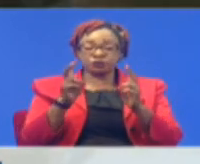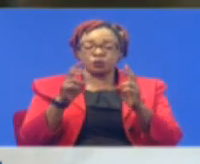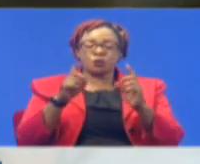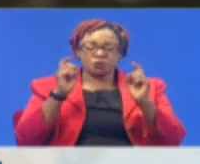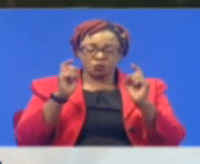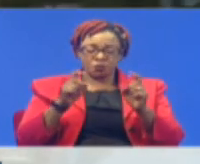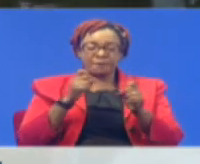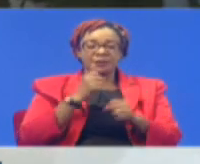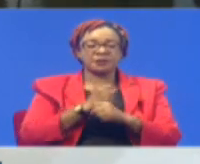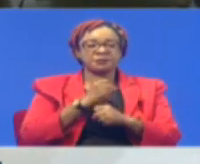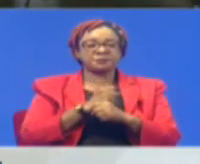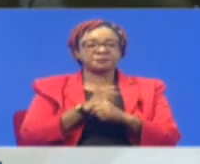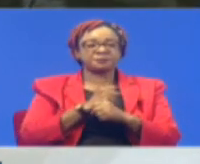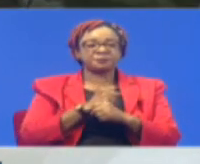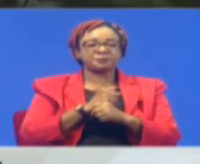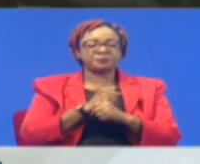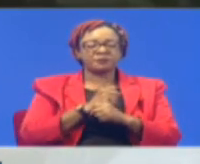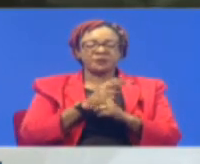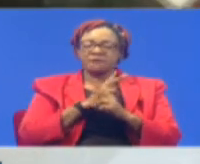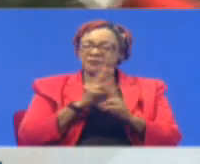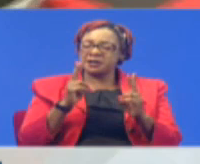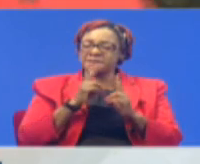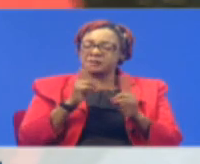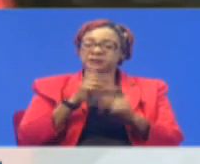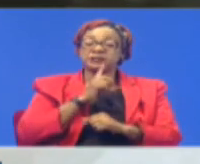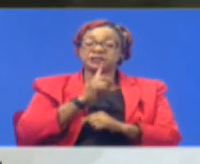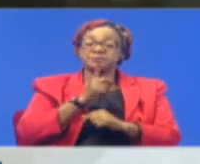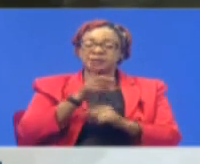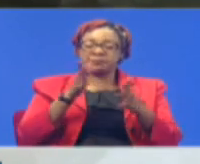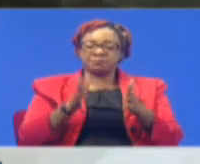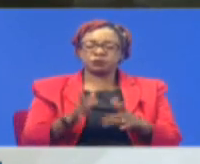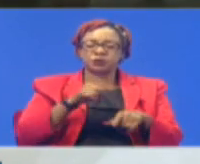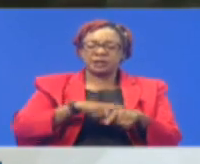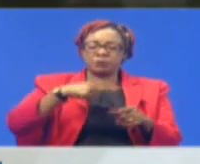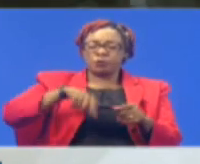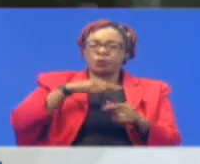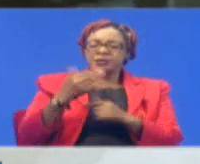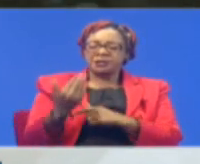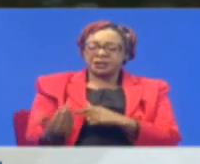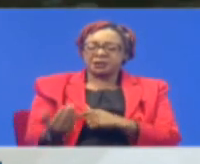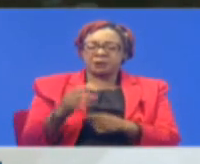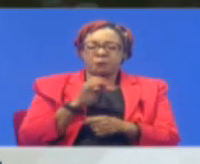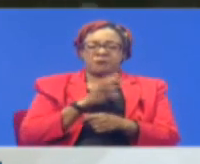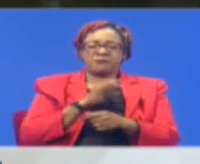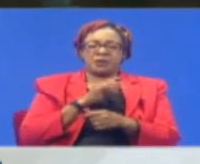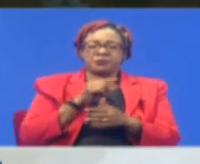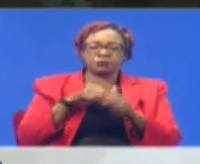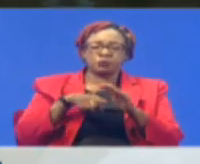very disciplined person, and even when we were younger, we feared going to see to